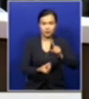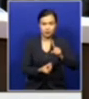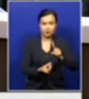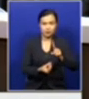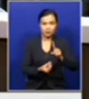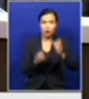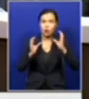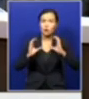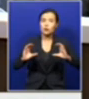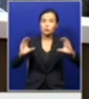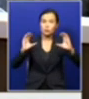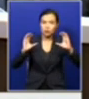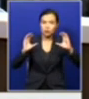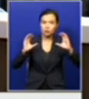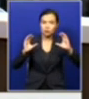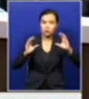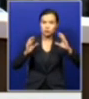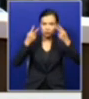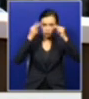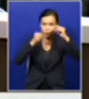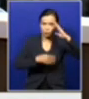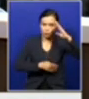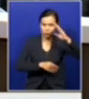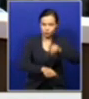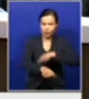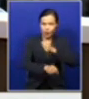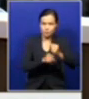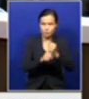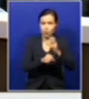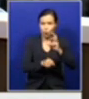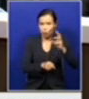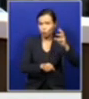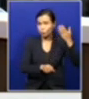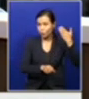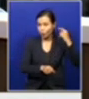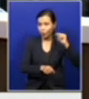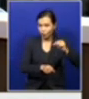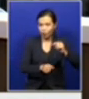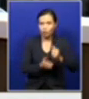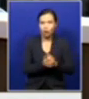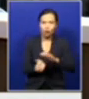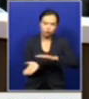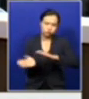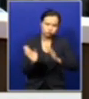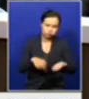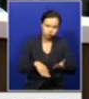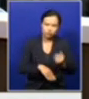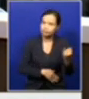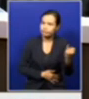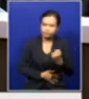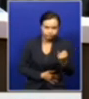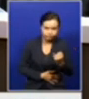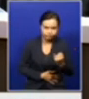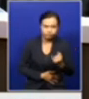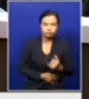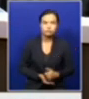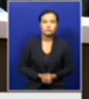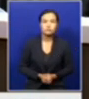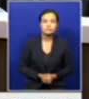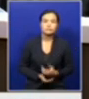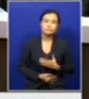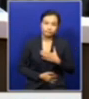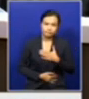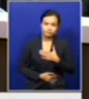ของรัฐบาลพลเอกประยุทธ์ตลอดระยะเวลา6ปีที่ผ่านมาค่ะกลับล้มเหลวโดยสิ้นเชิงดิฉัน